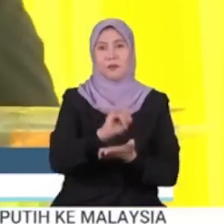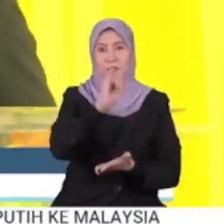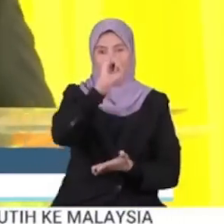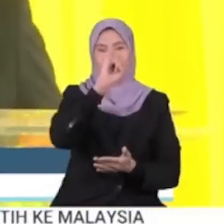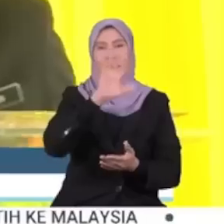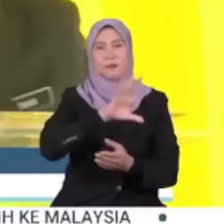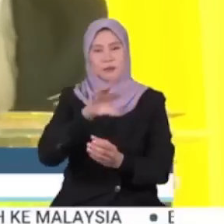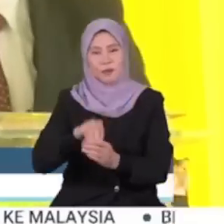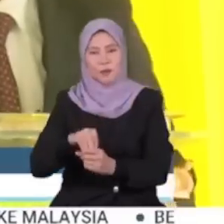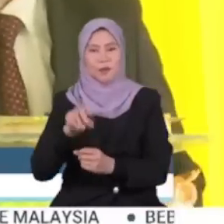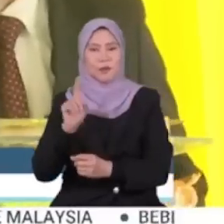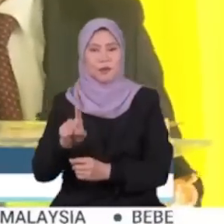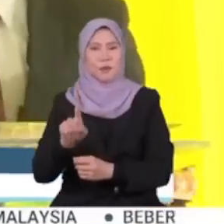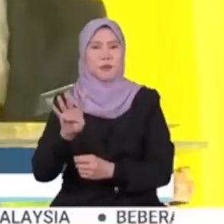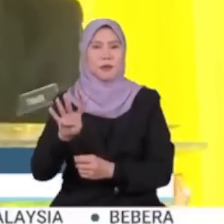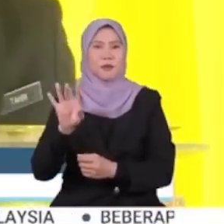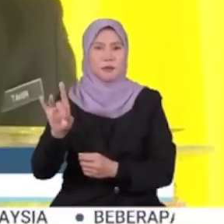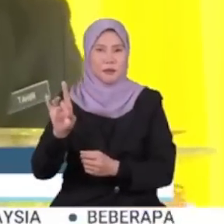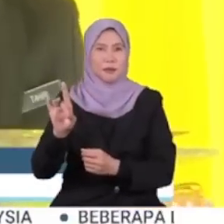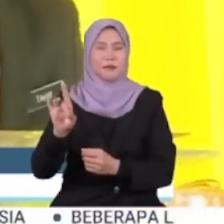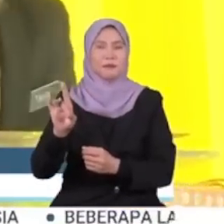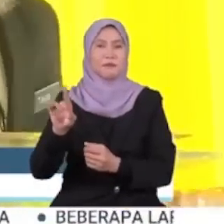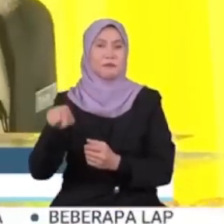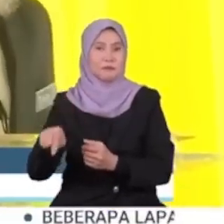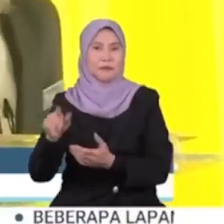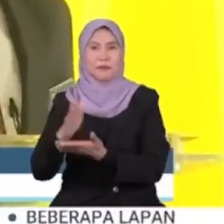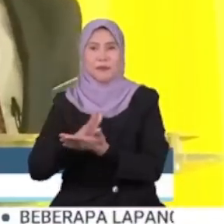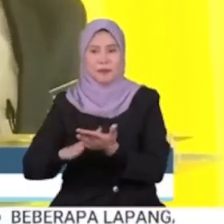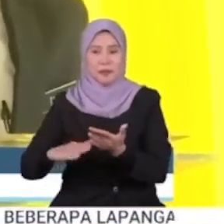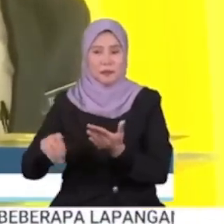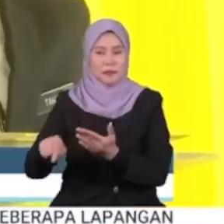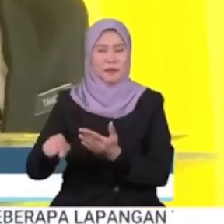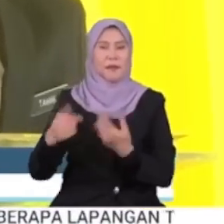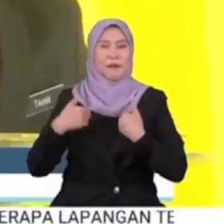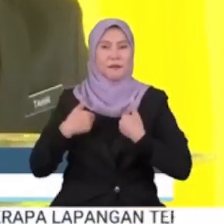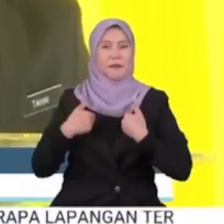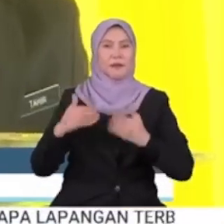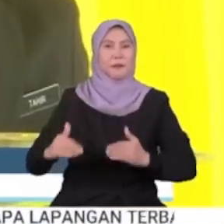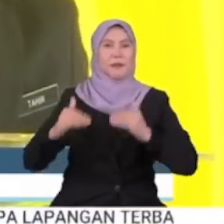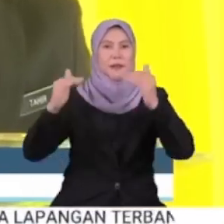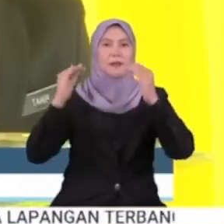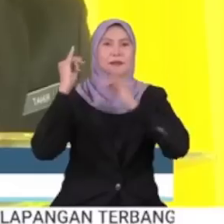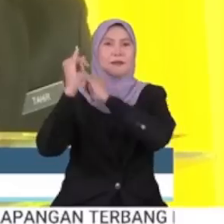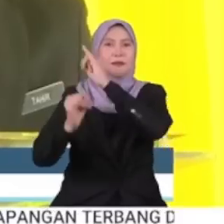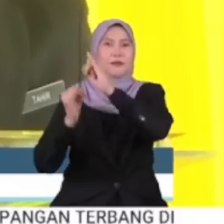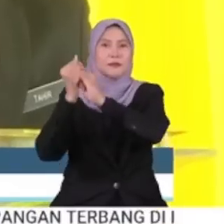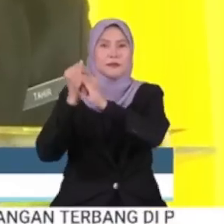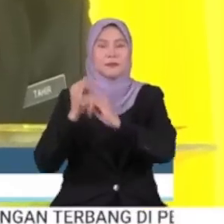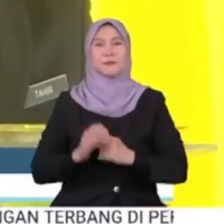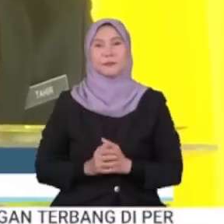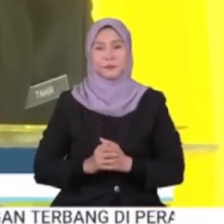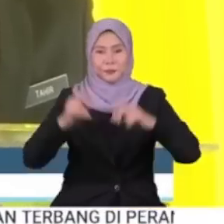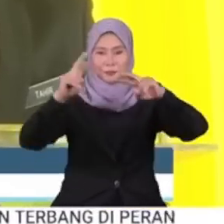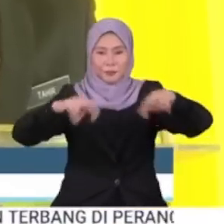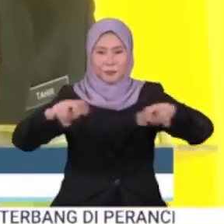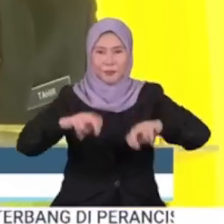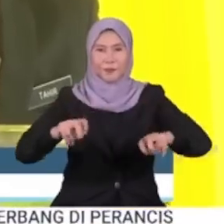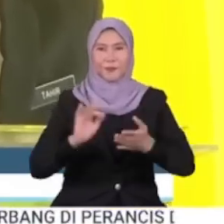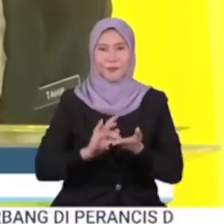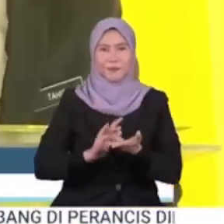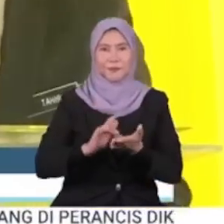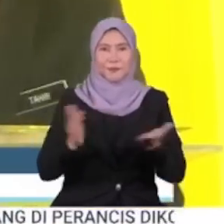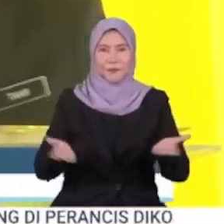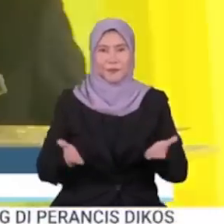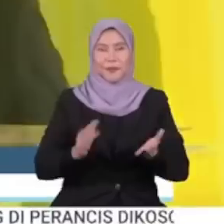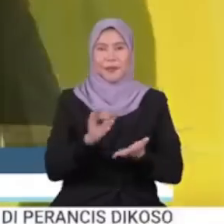tersebut termasuk 148 penerbitan yang sebahagian besarnya berada di peringkat antarabangsa. Pendidikan perubatan di negara